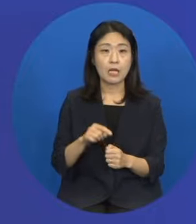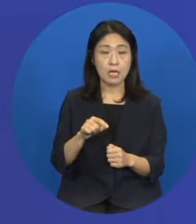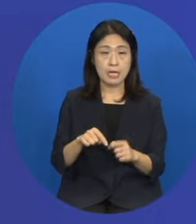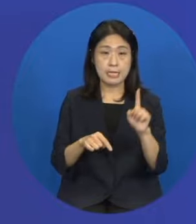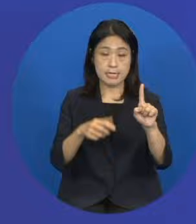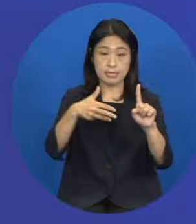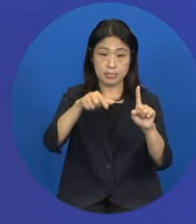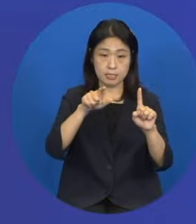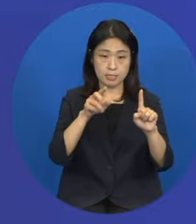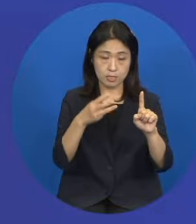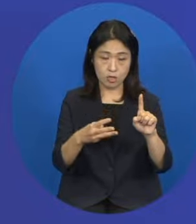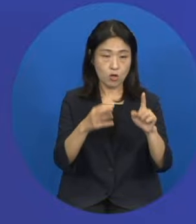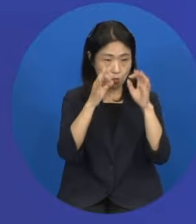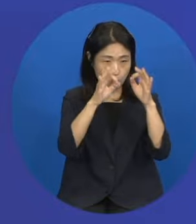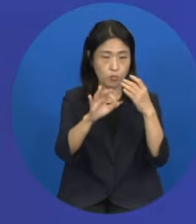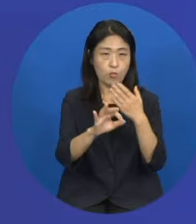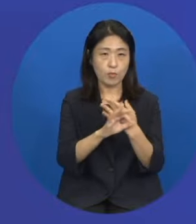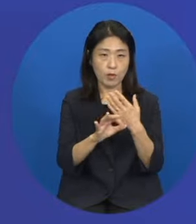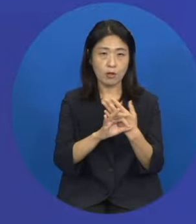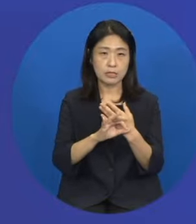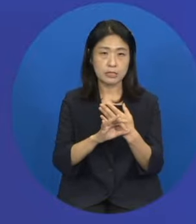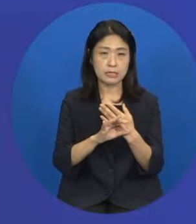그때가 언제입니까? 그 앞장에 보니까